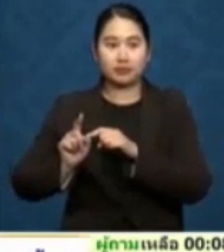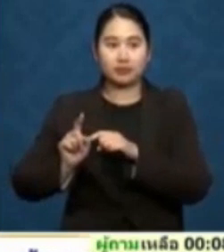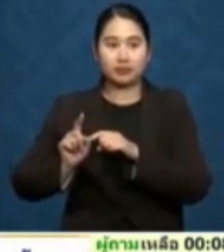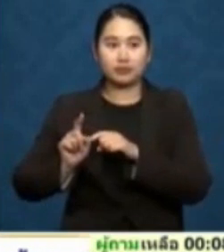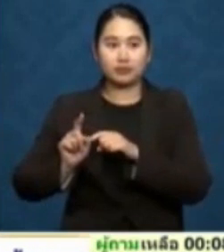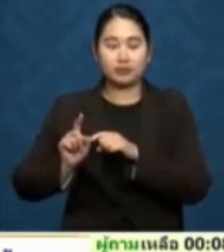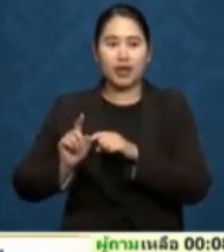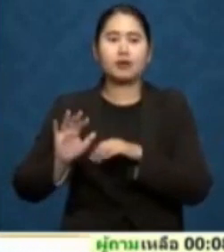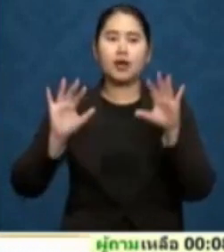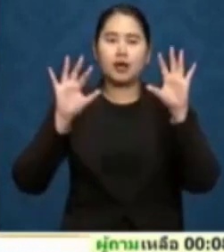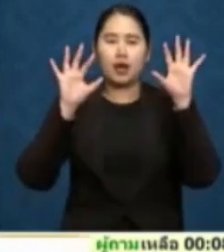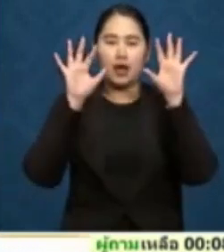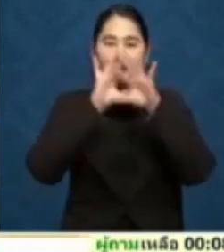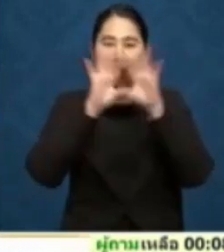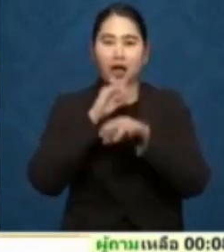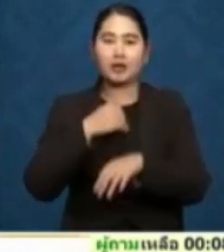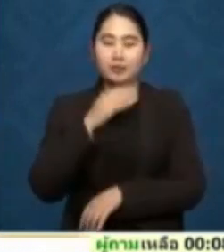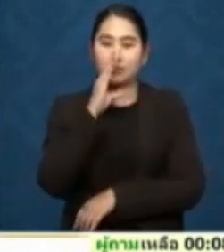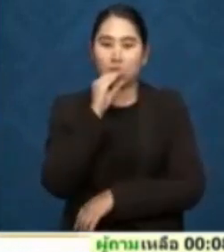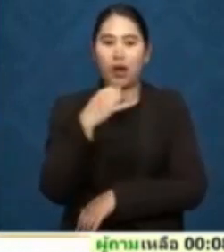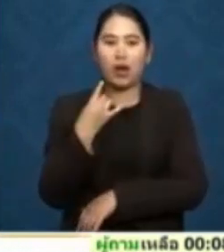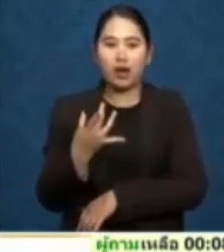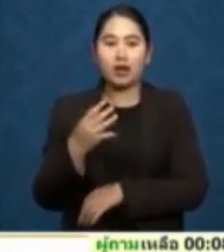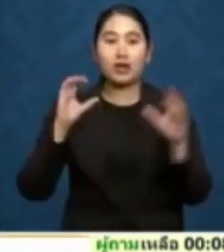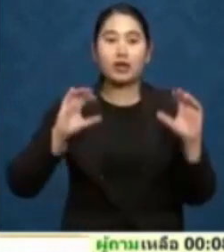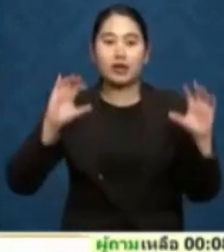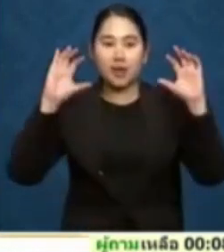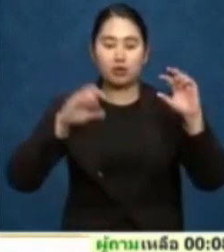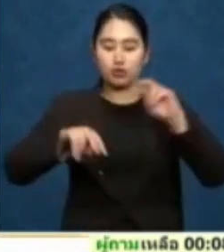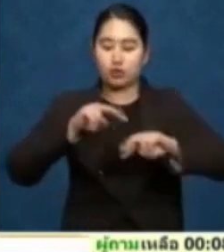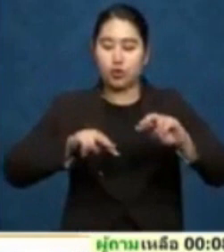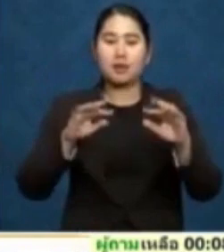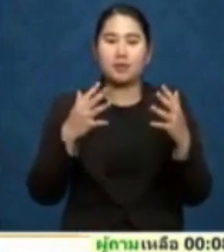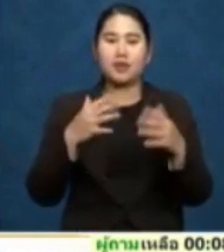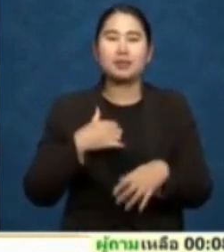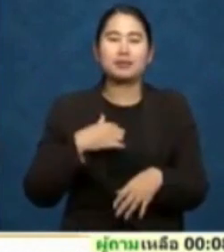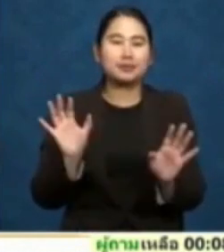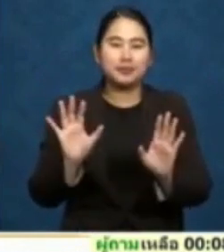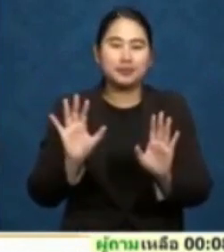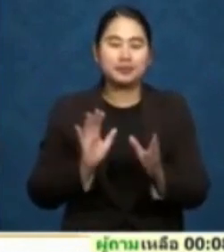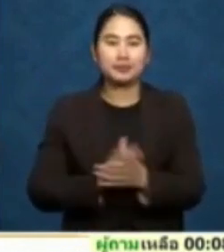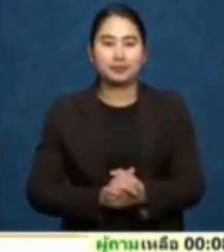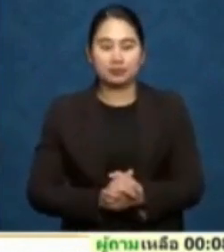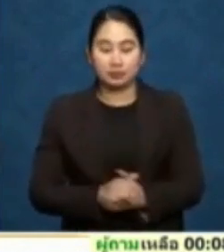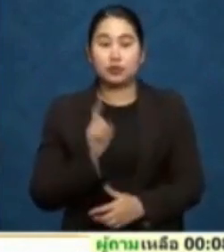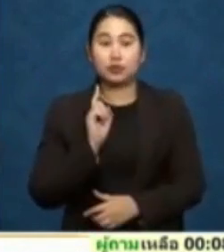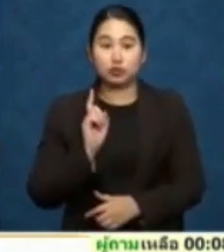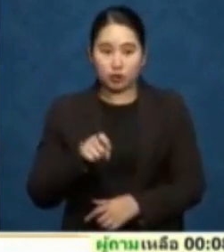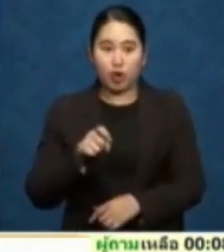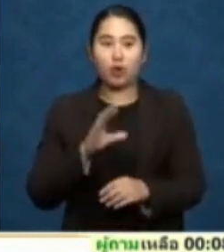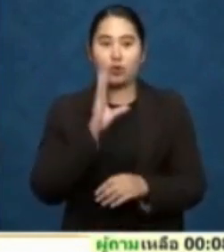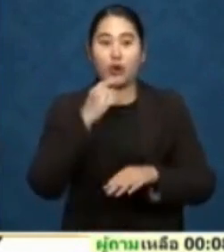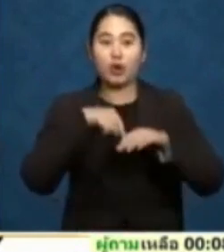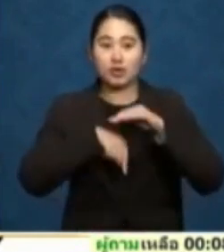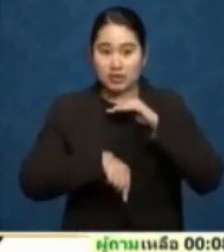สมือนว่าท่านพูดว่ารัฐบาลไม่ได้ดูแลอะไรต่างๆมันไม่ใช่นะครับมันต้องลงลึกไปเลยว่าท่านล